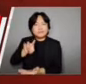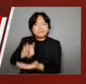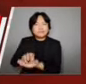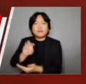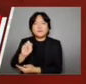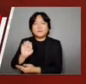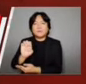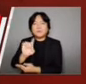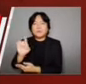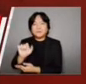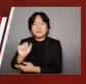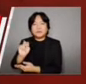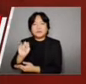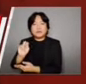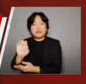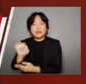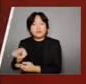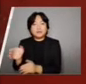Which is